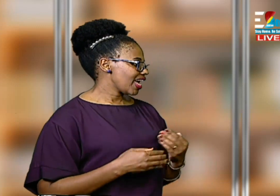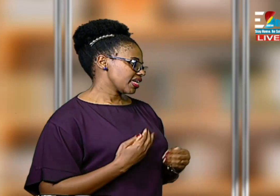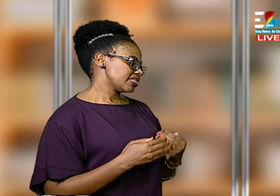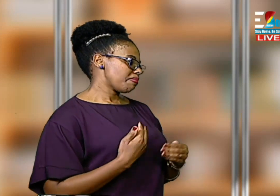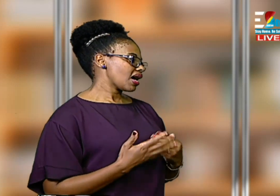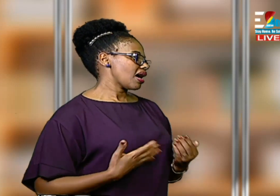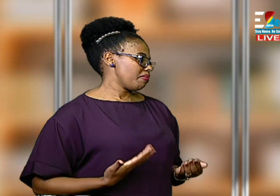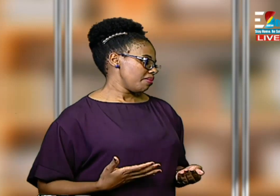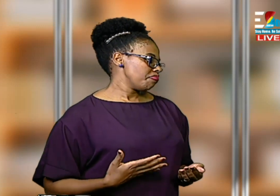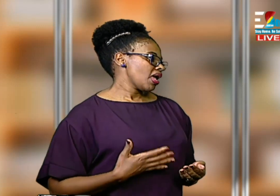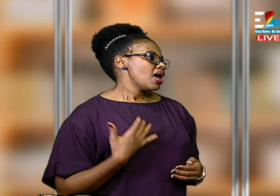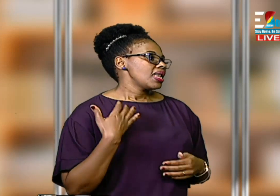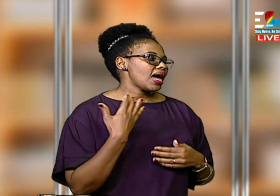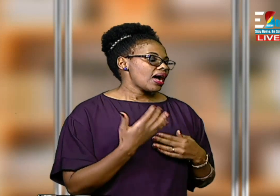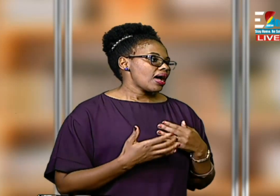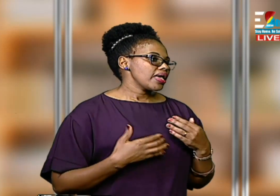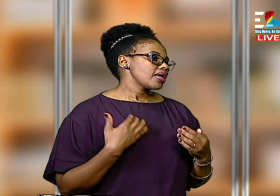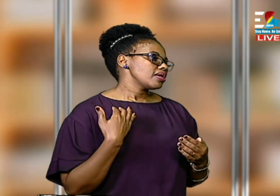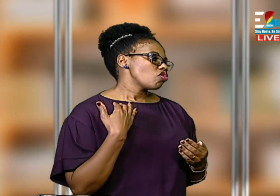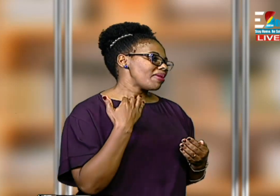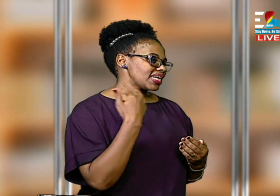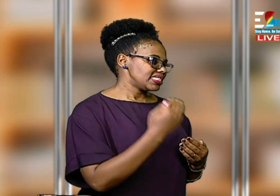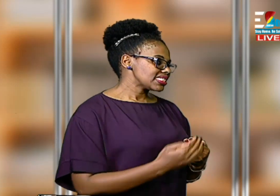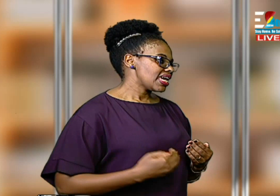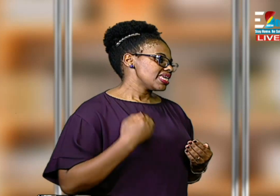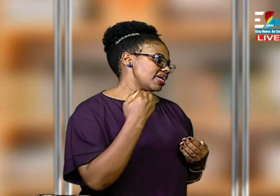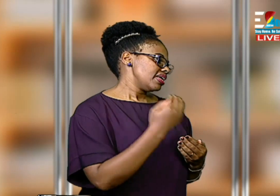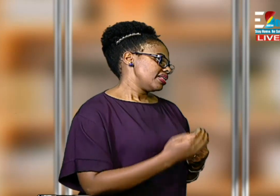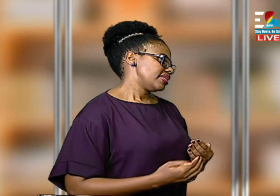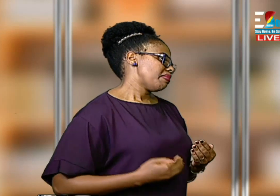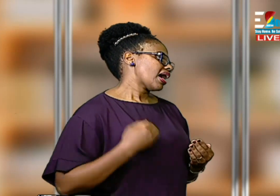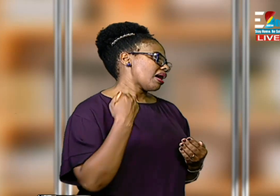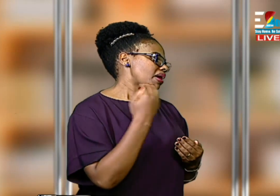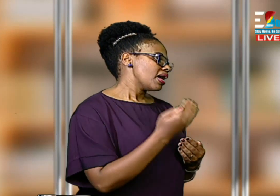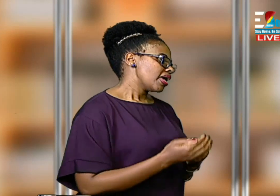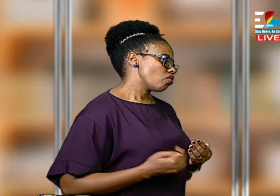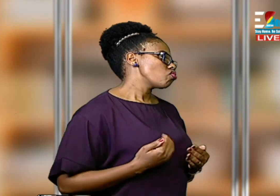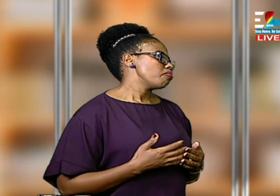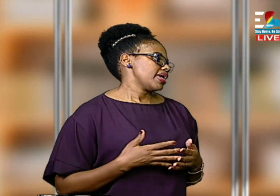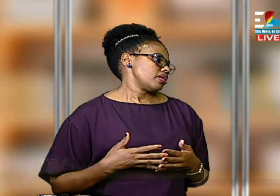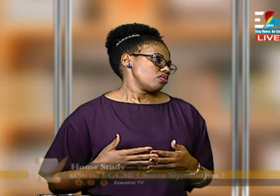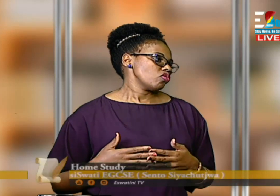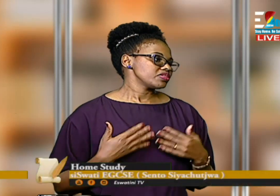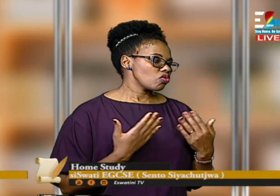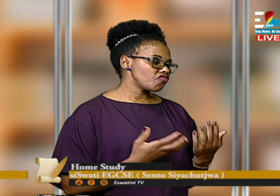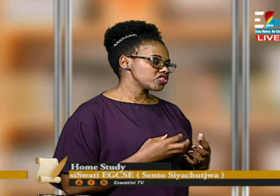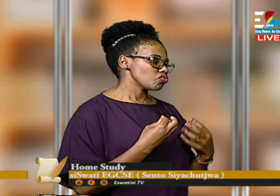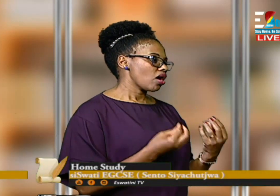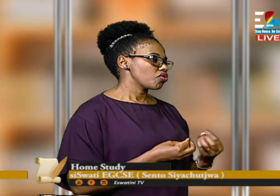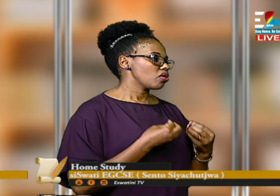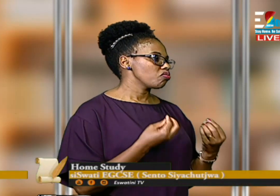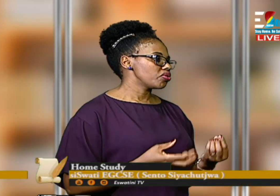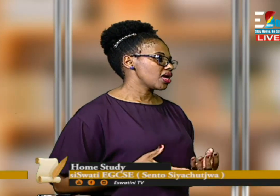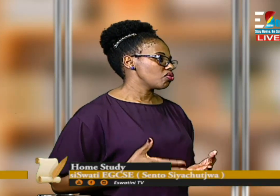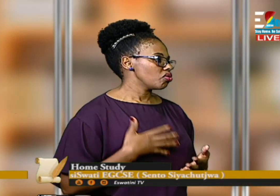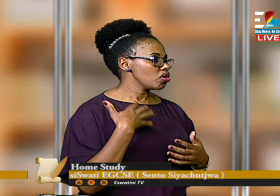kubona takhi temagama la noma ke tingcenye temagama enkulumeni. Lo mfundzi